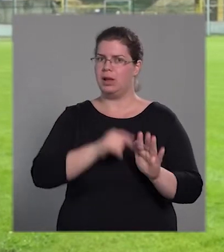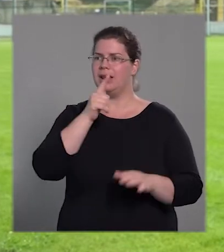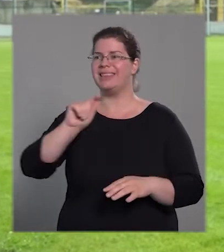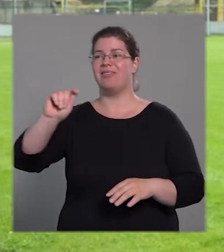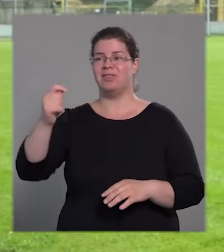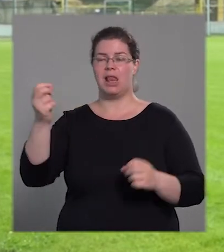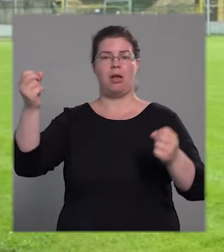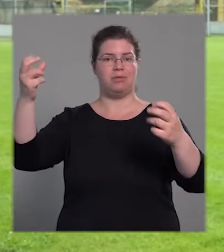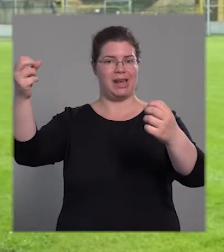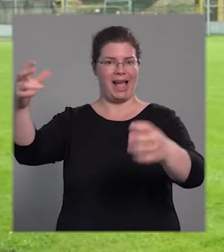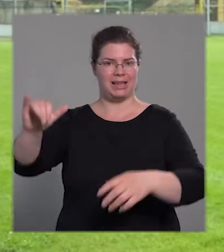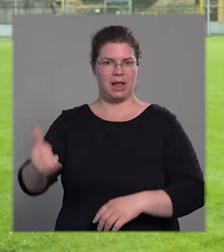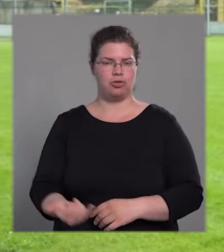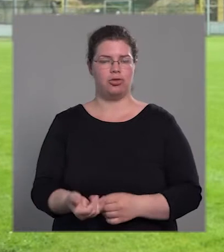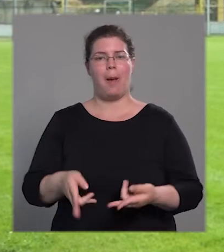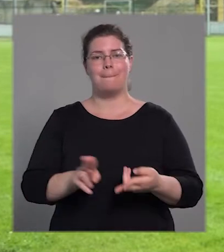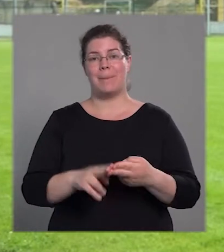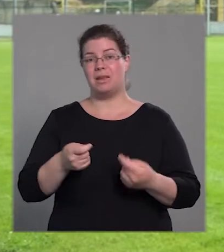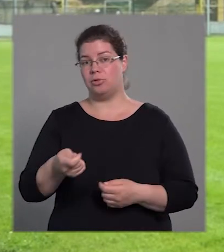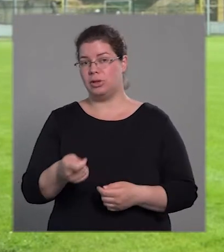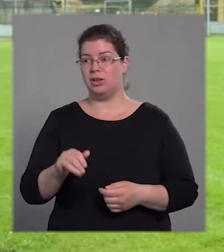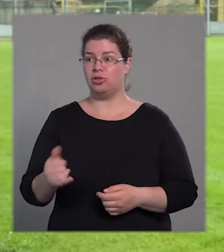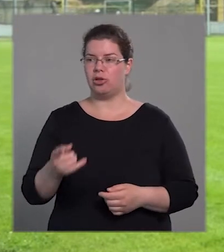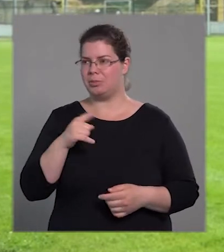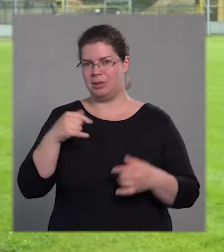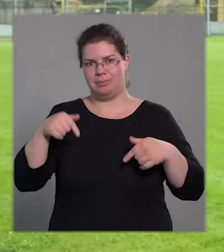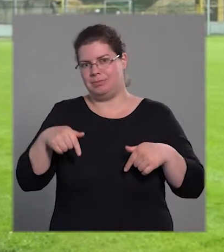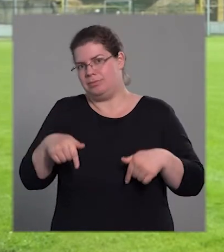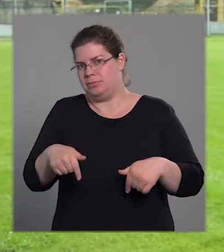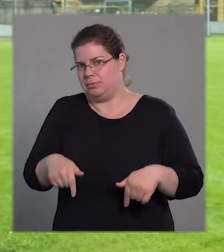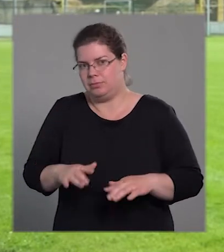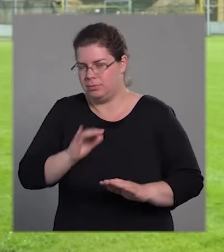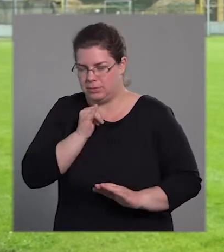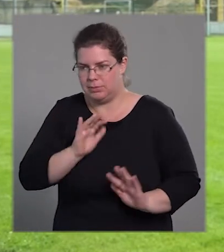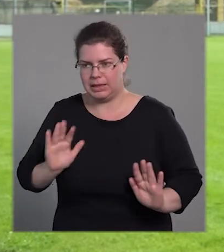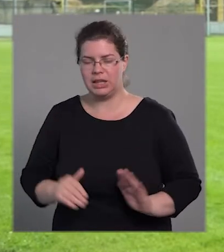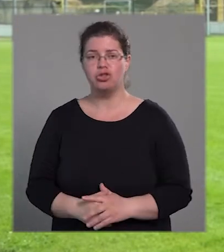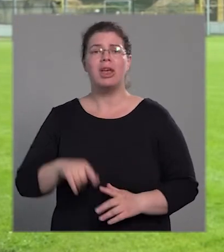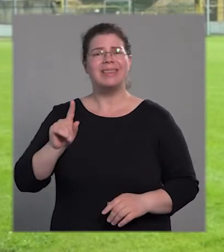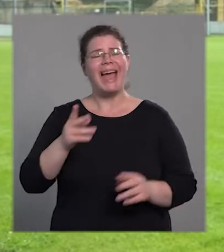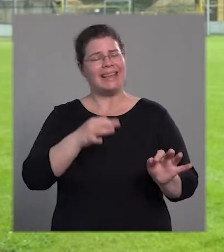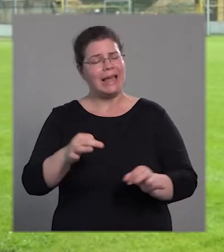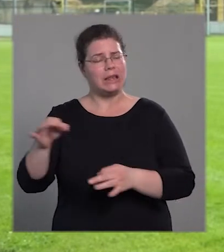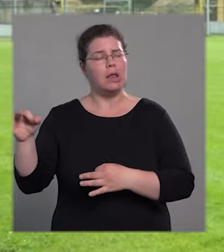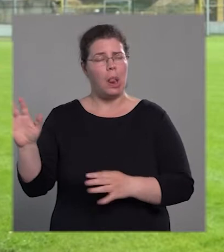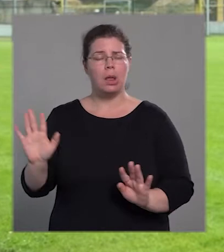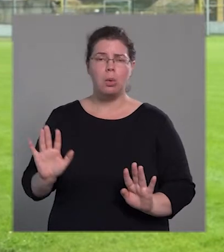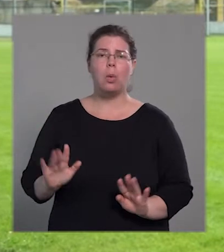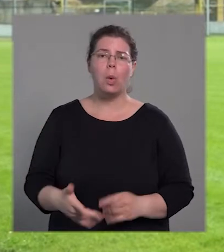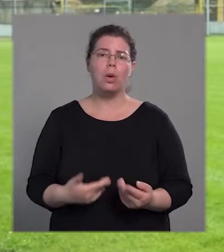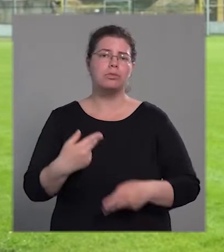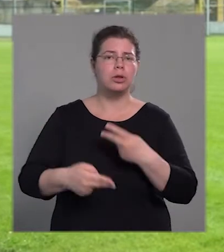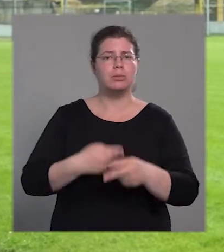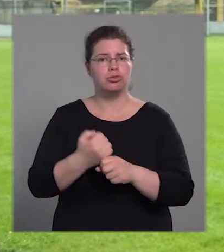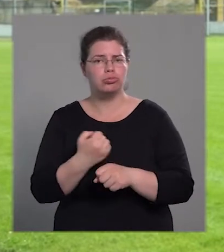villanyvilágítás és a pályafűtés, ami még nincs meg itt a létesítmény belül. Készülünk és folyamatosan zajlanak a munkátok,